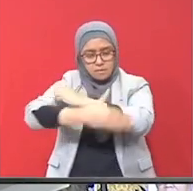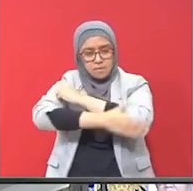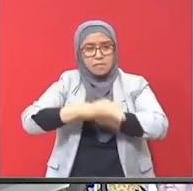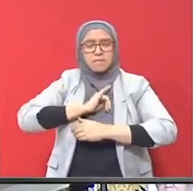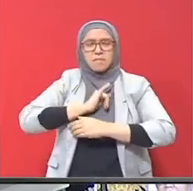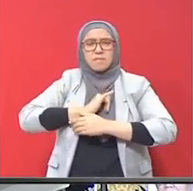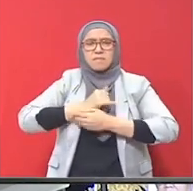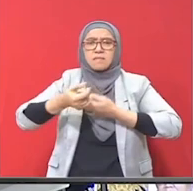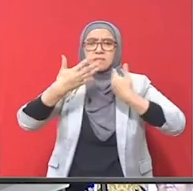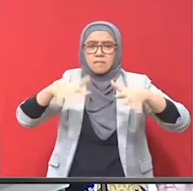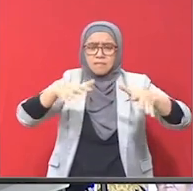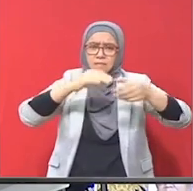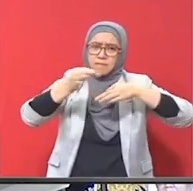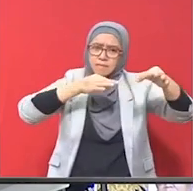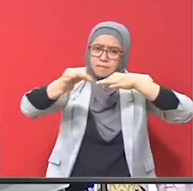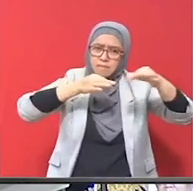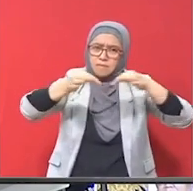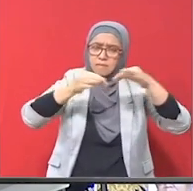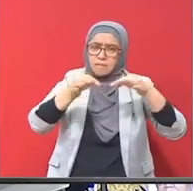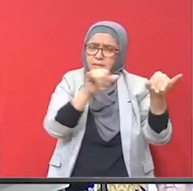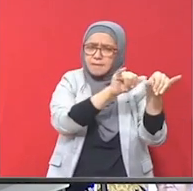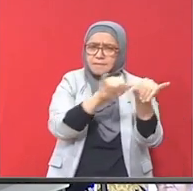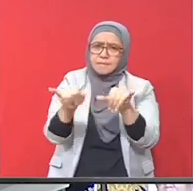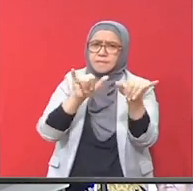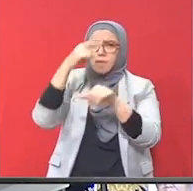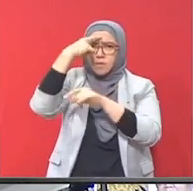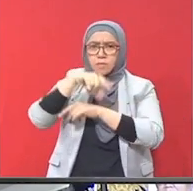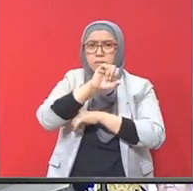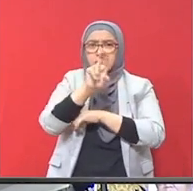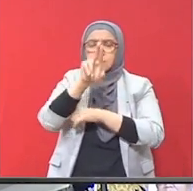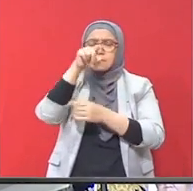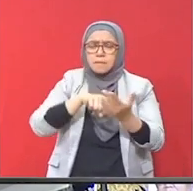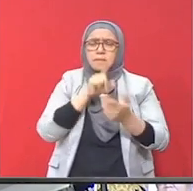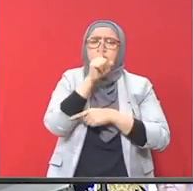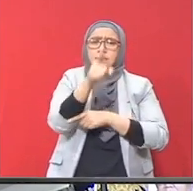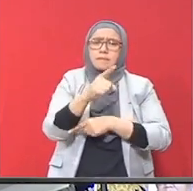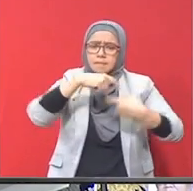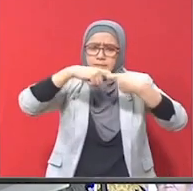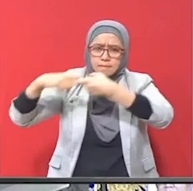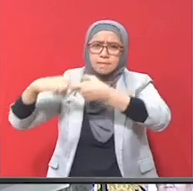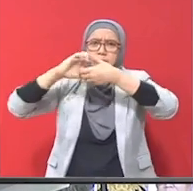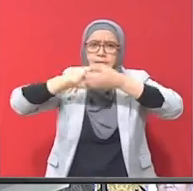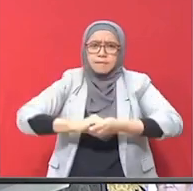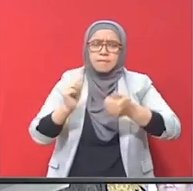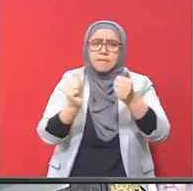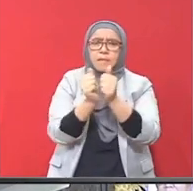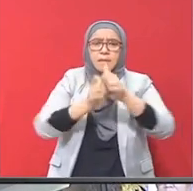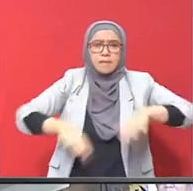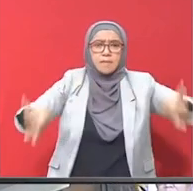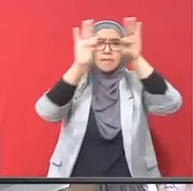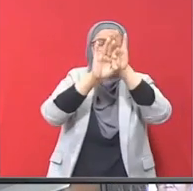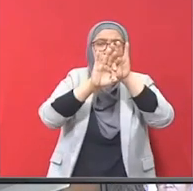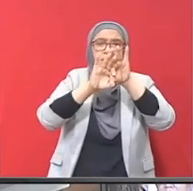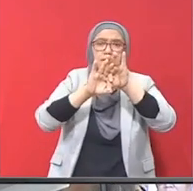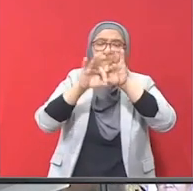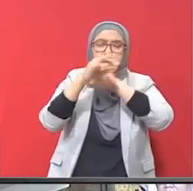memberikan penjelasan konsisten Terhadap isu ini yang amat berkait rapat dengan ingat utama